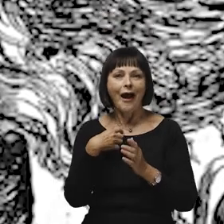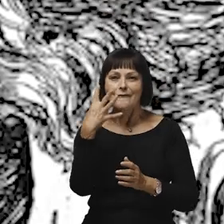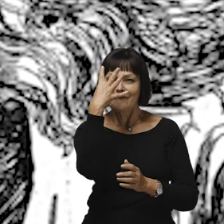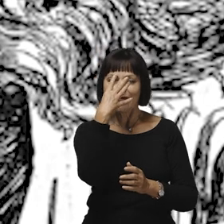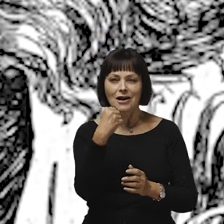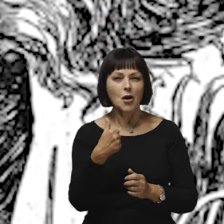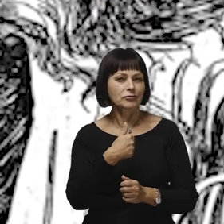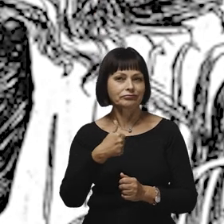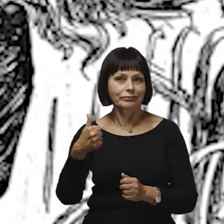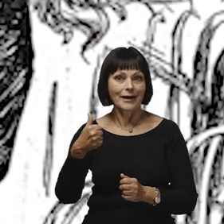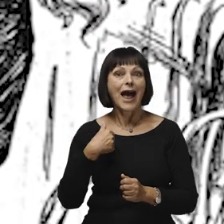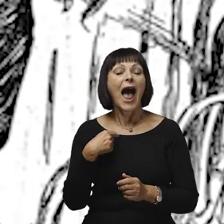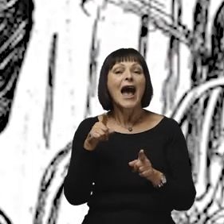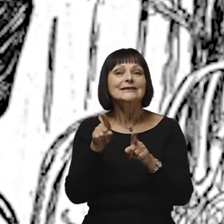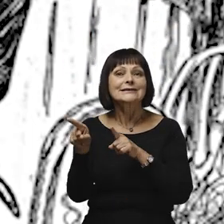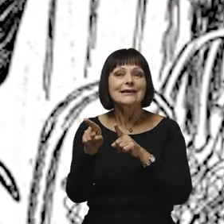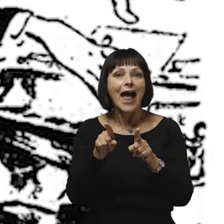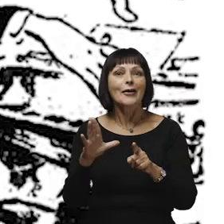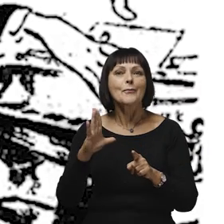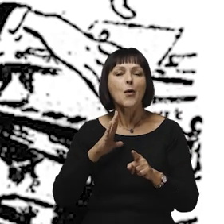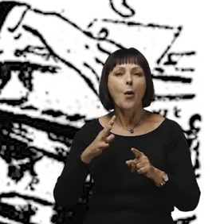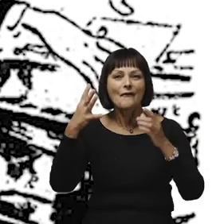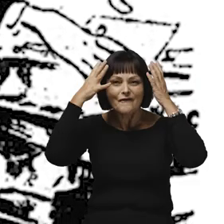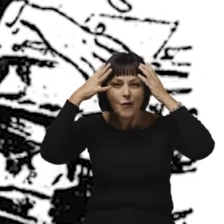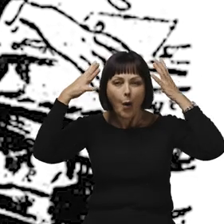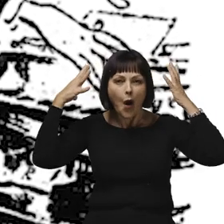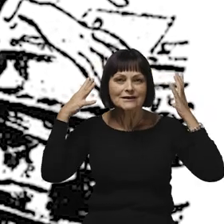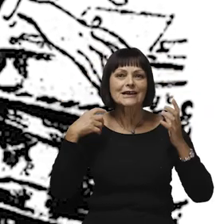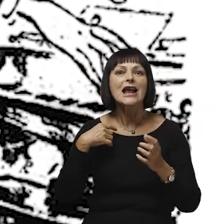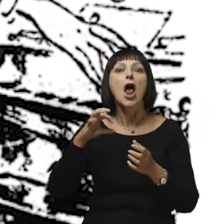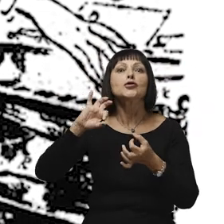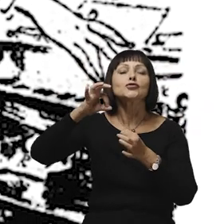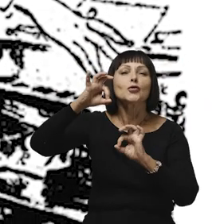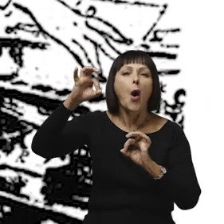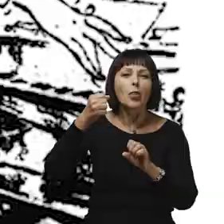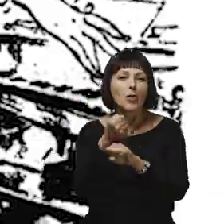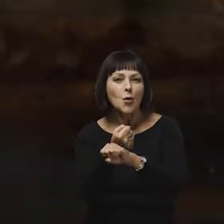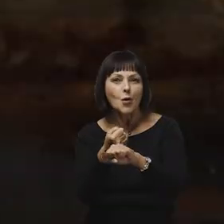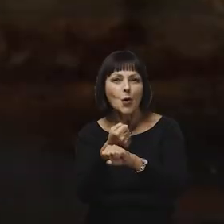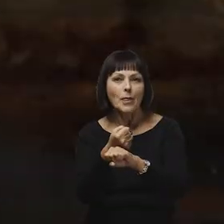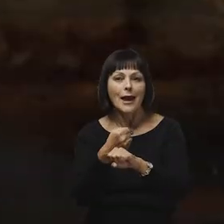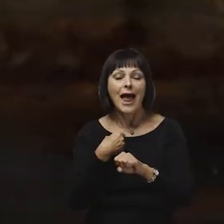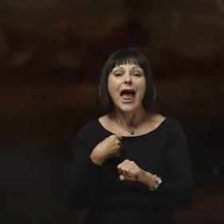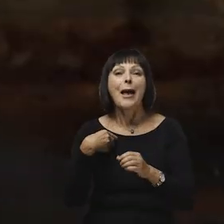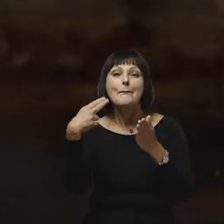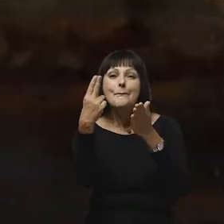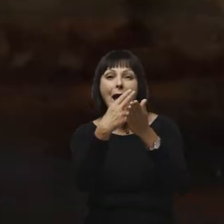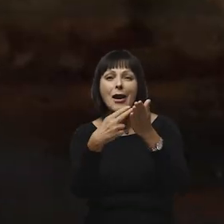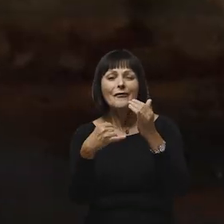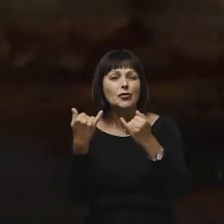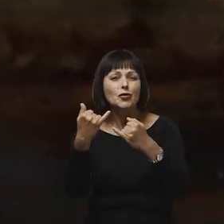wygląd zewnętrzny, a znakiem rozpoznawczym bujne złocisto-rude włosy. Paderewskiego portretowali